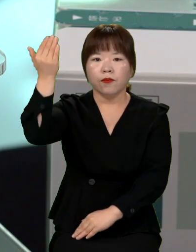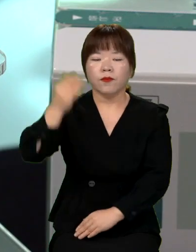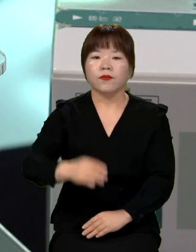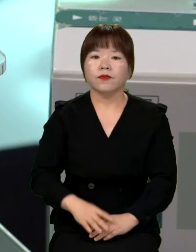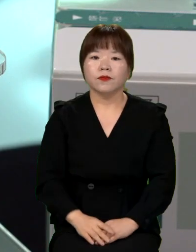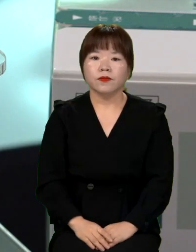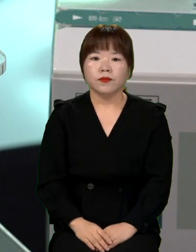됐습니다